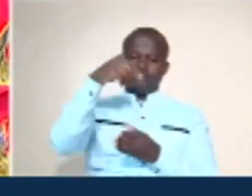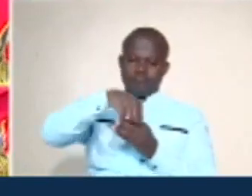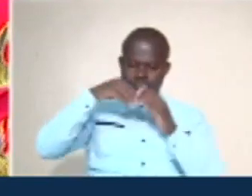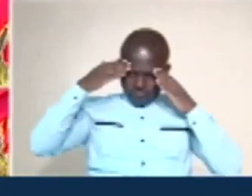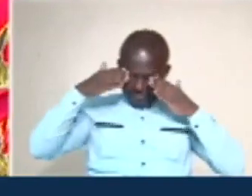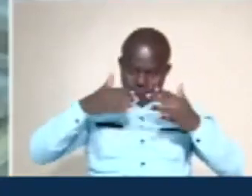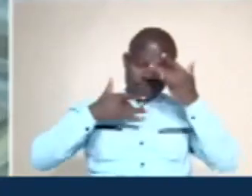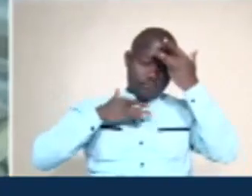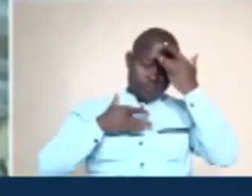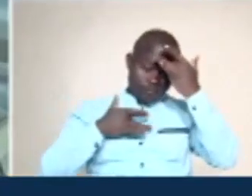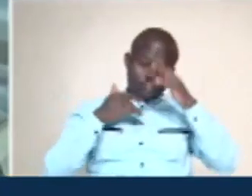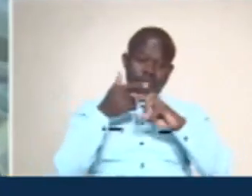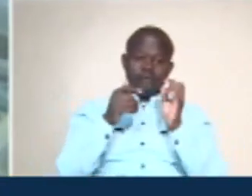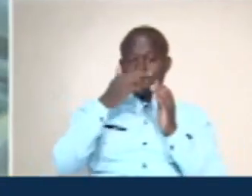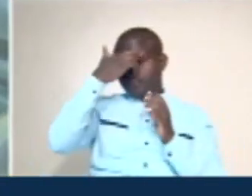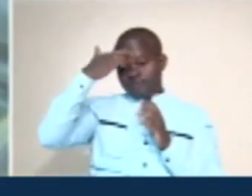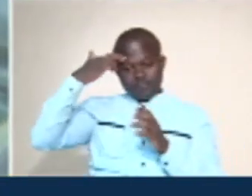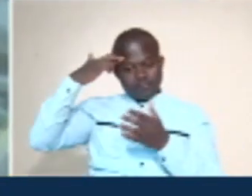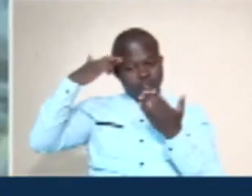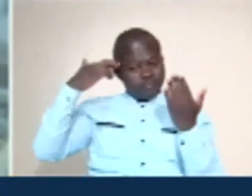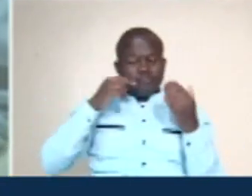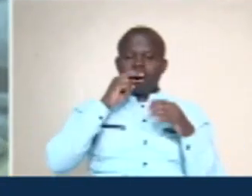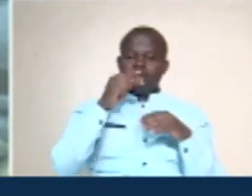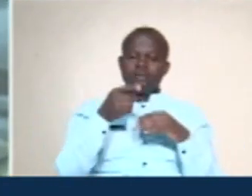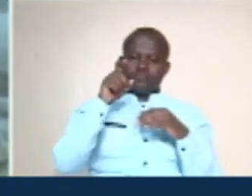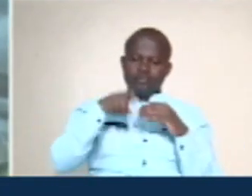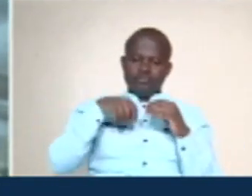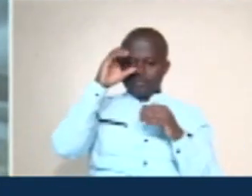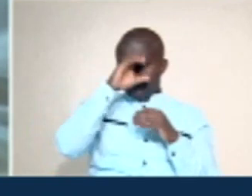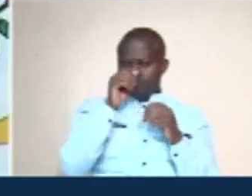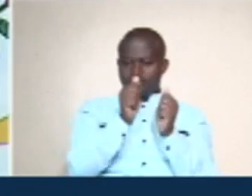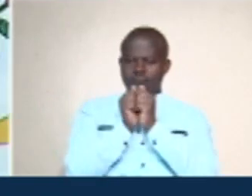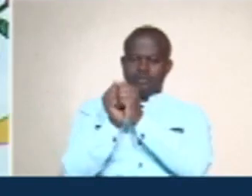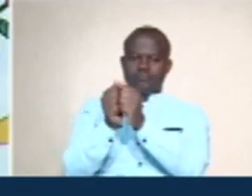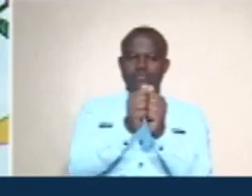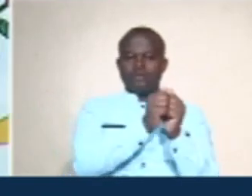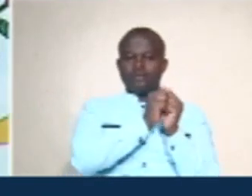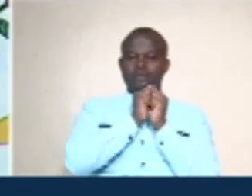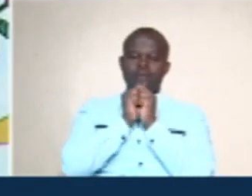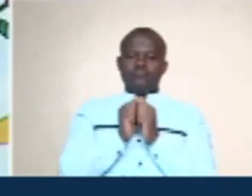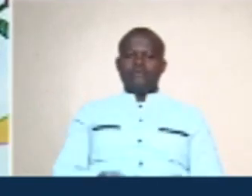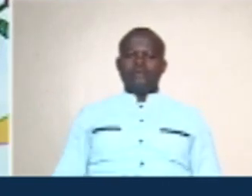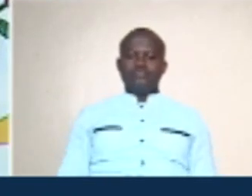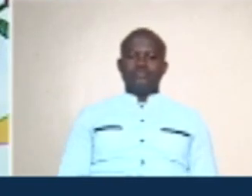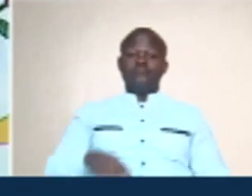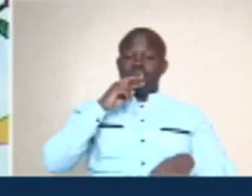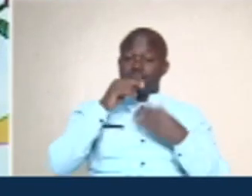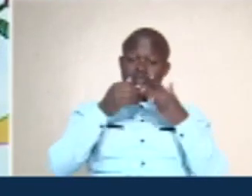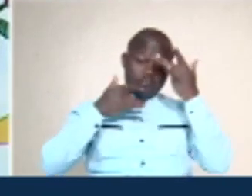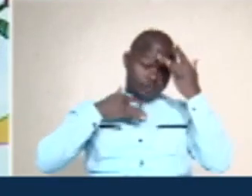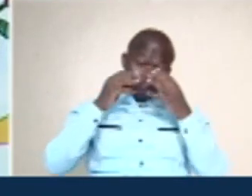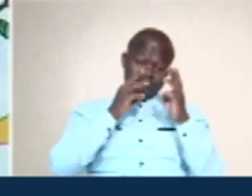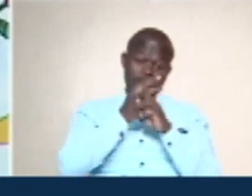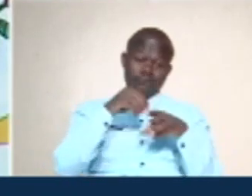yibasirwa n'indwara, akaba ariyo mpamvu n'ibisubizo bigomba gushakirwa hamwe. Ibisubizo by'indwara zibasiye isi muri rusange